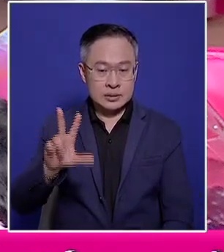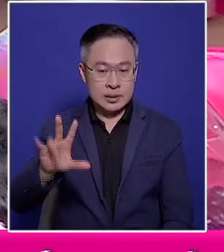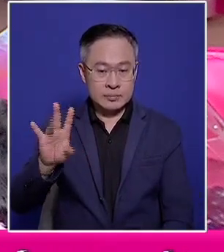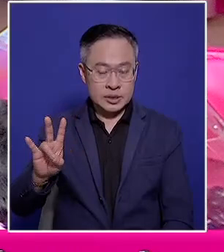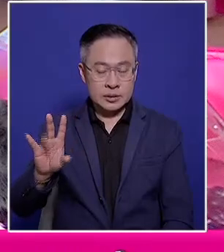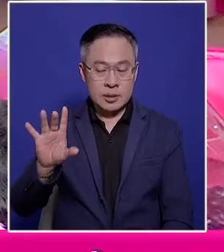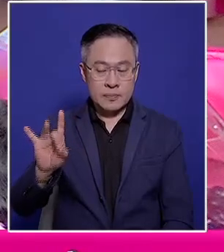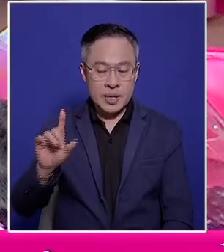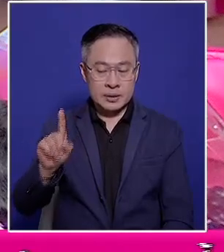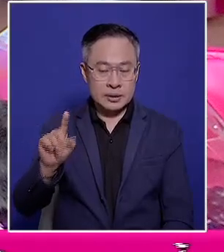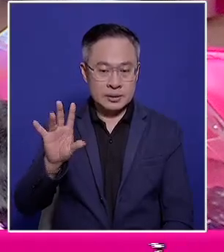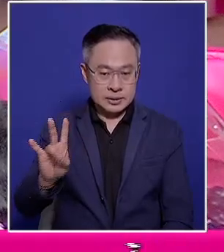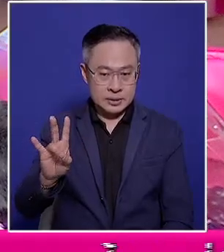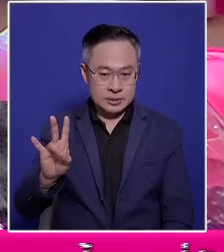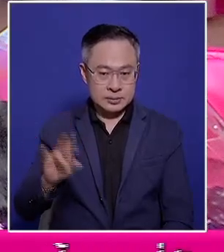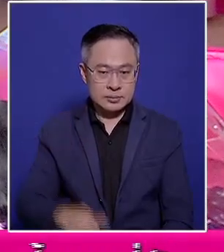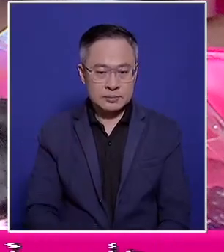4737817